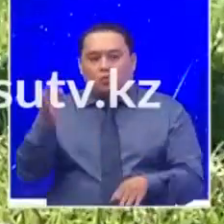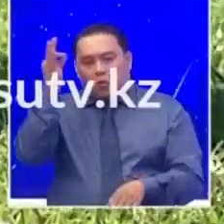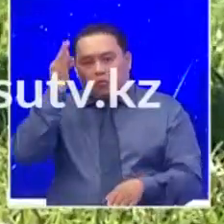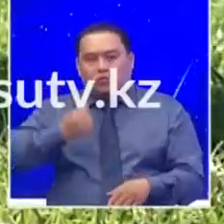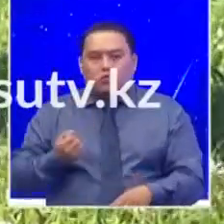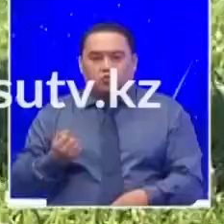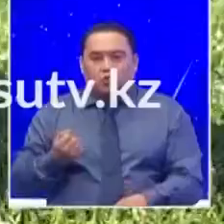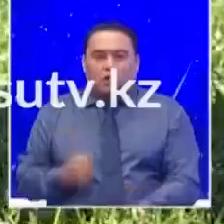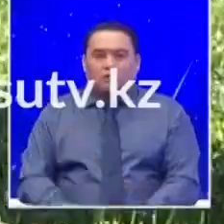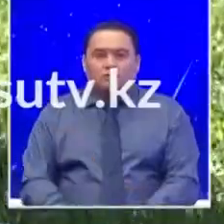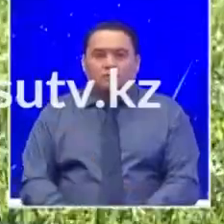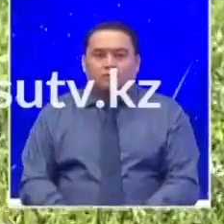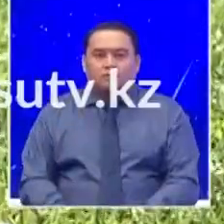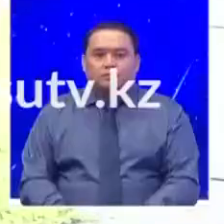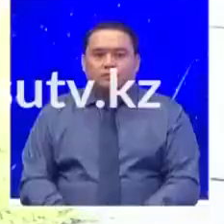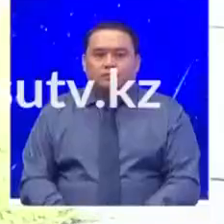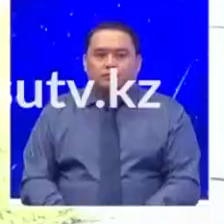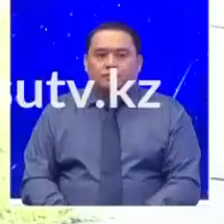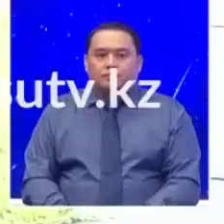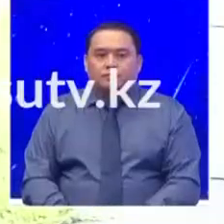друзья и коллеги.